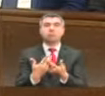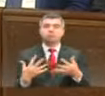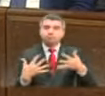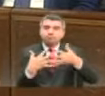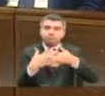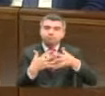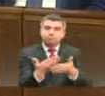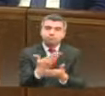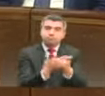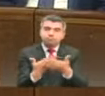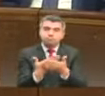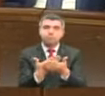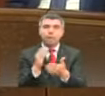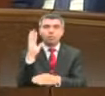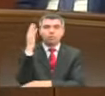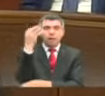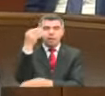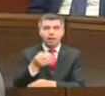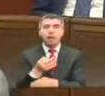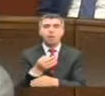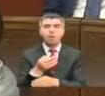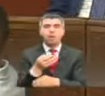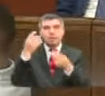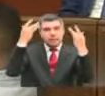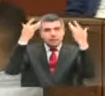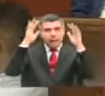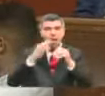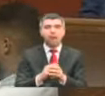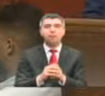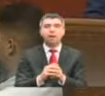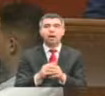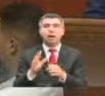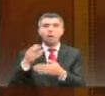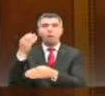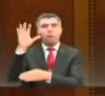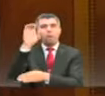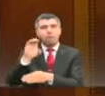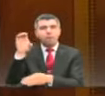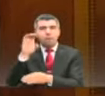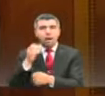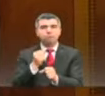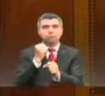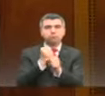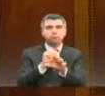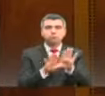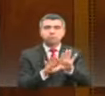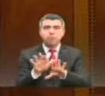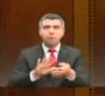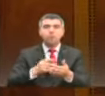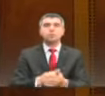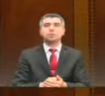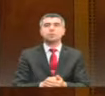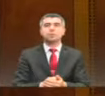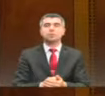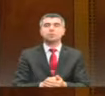والاجتماعية والبيئية والثقافية والخارجية. هذا نص المادة